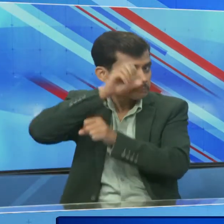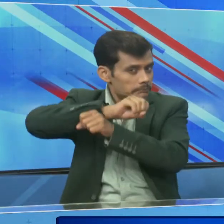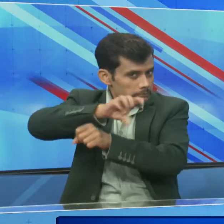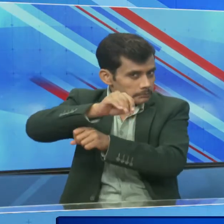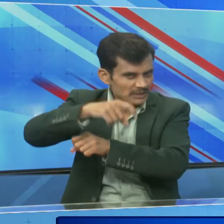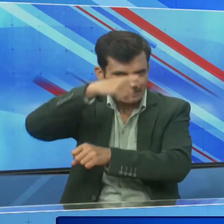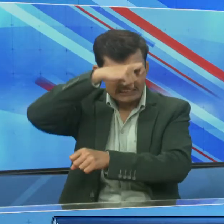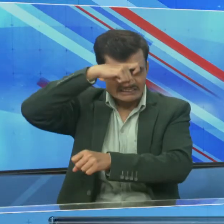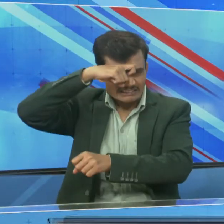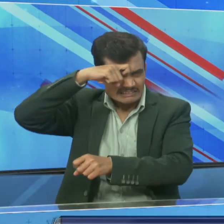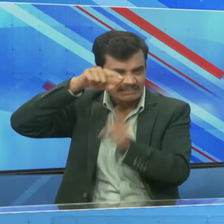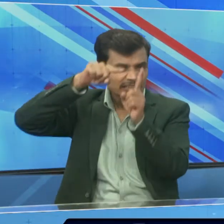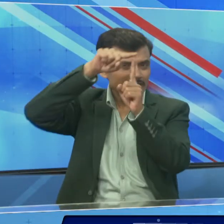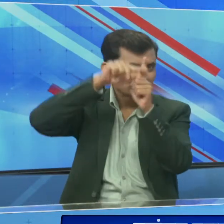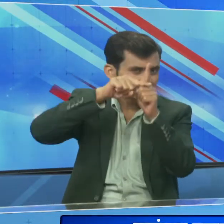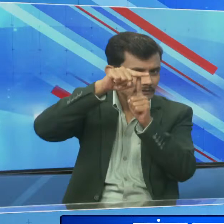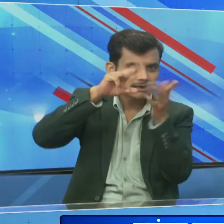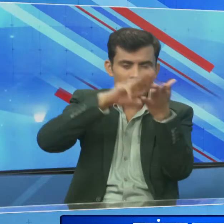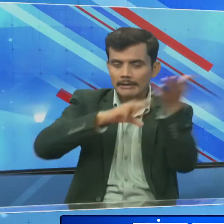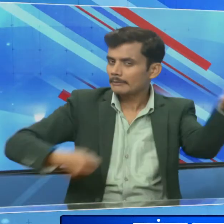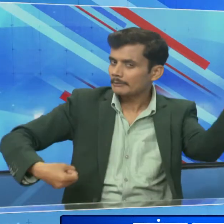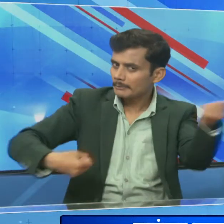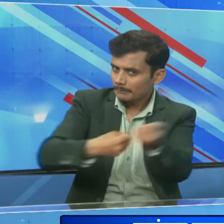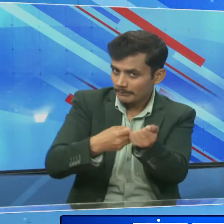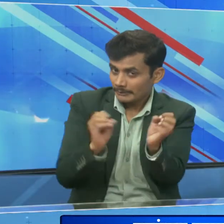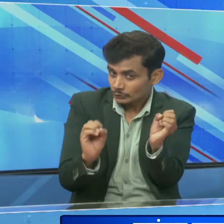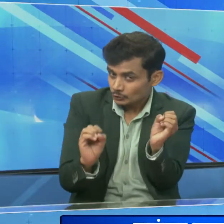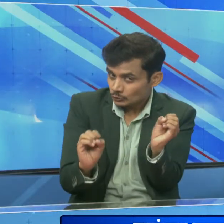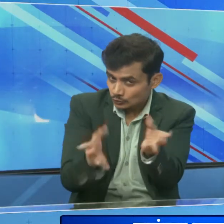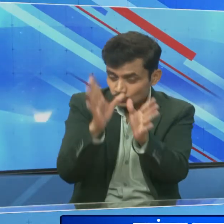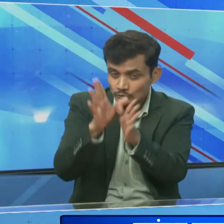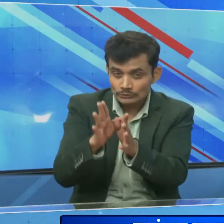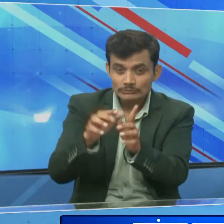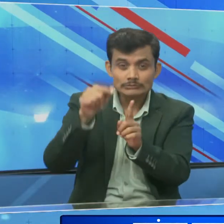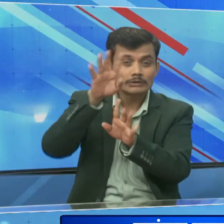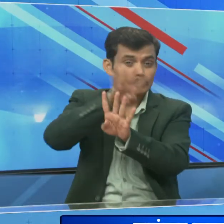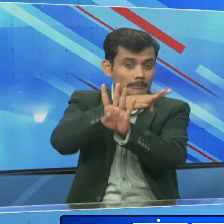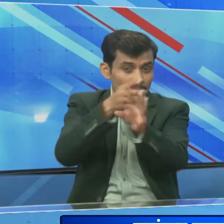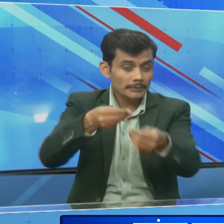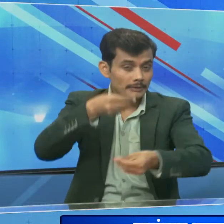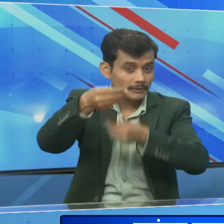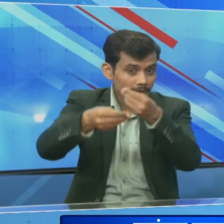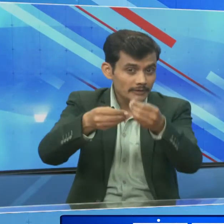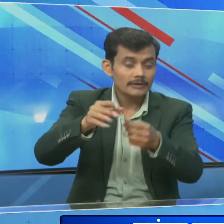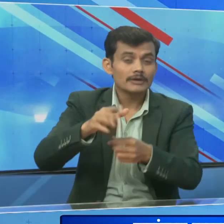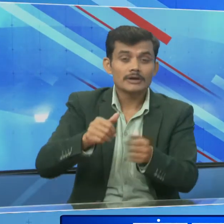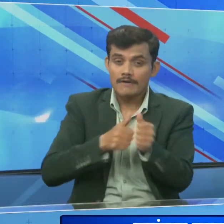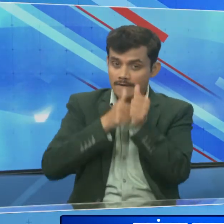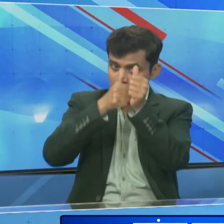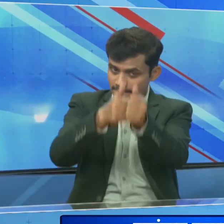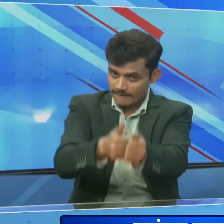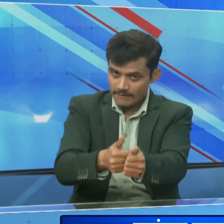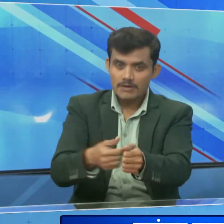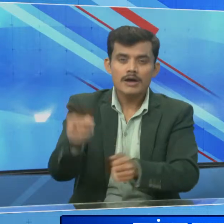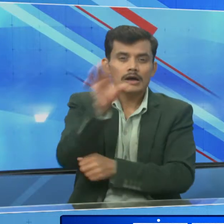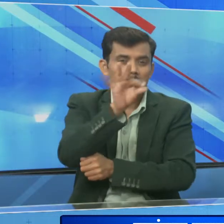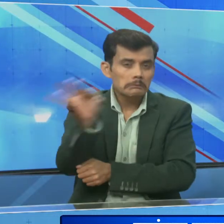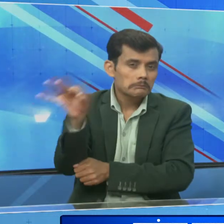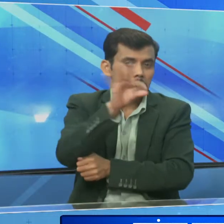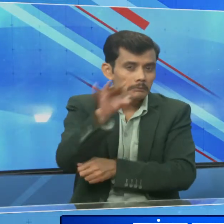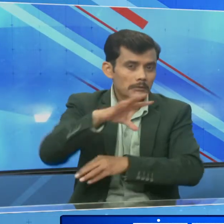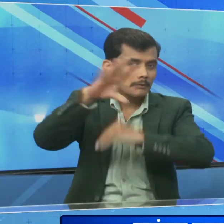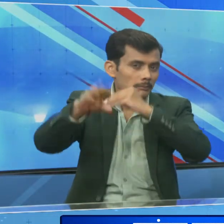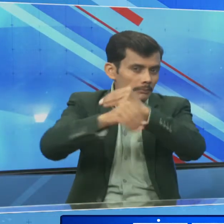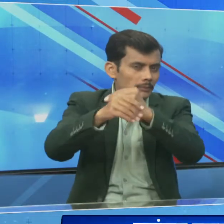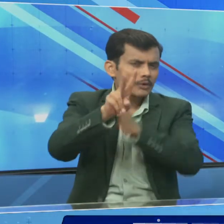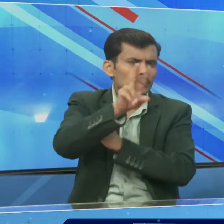का पूर्वानुमान पहले हम मार्च महीने में जारी किए थे, इसका अपडेट फिर 1 अप्रैल में जारी किए, और इसको फॉलो करते हुए हर हफ्ते हम अगले 2 हफ्ते